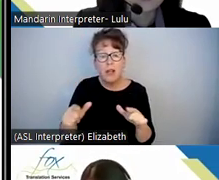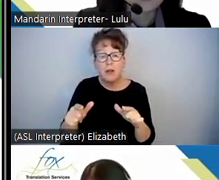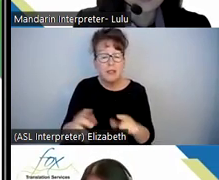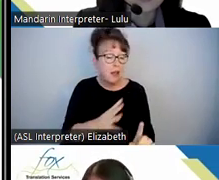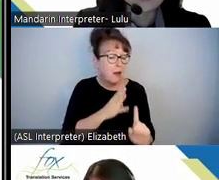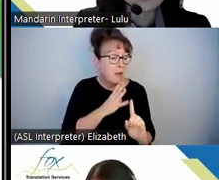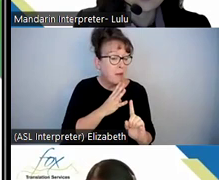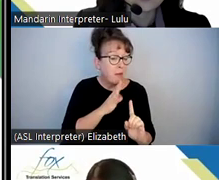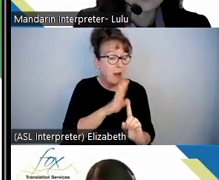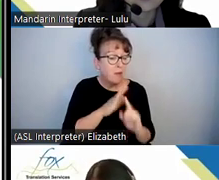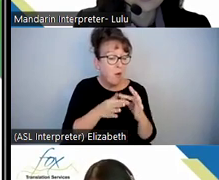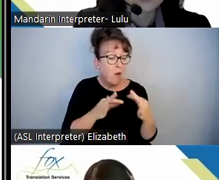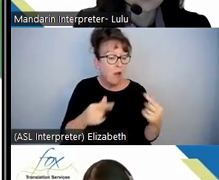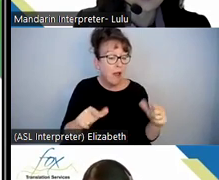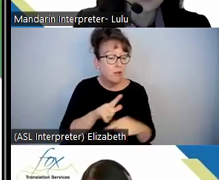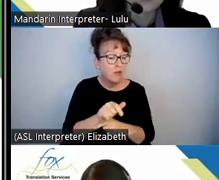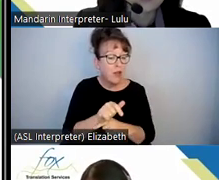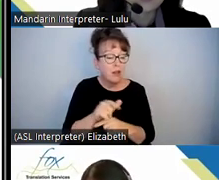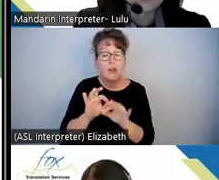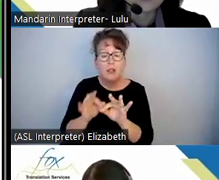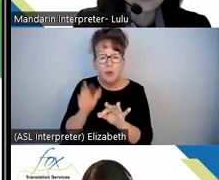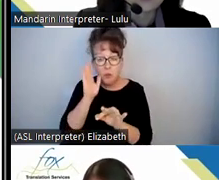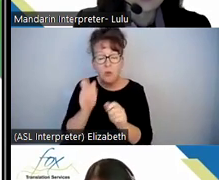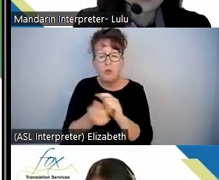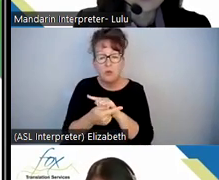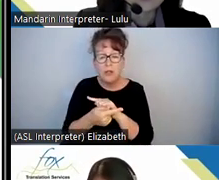có thể được nói và